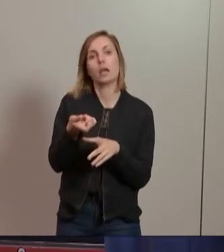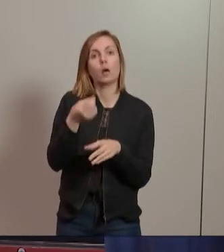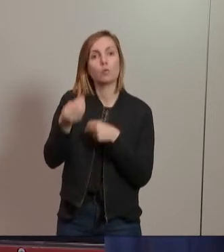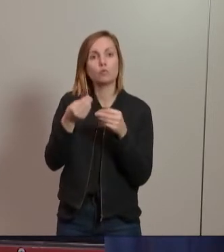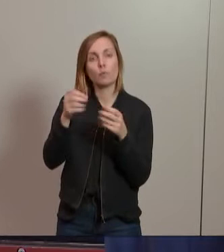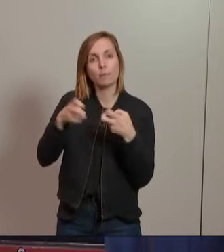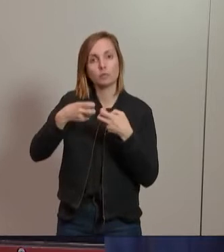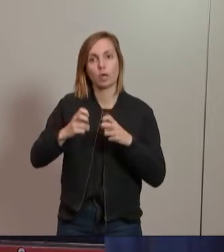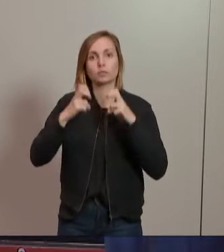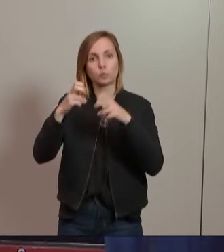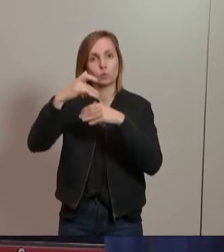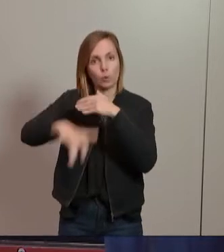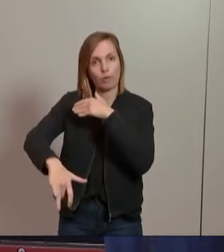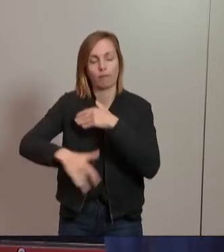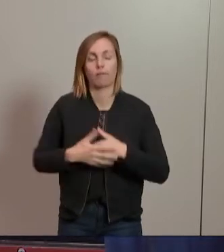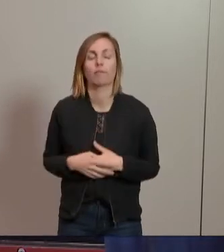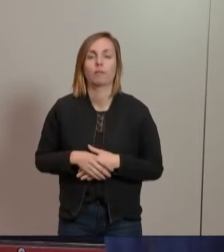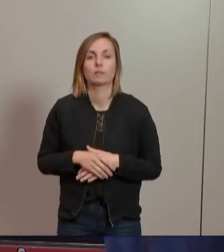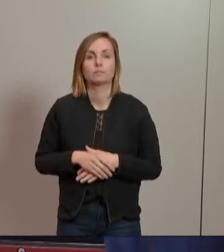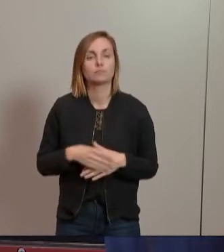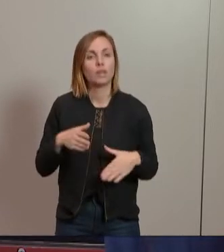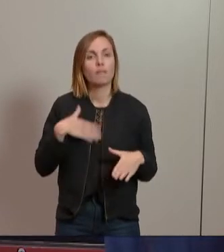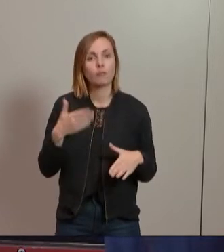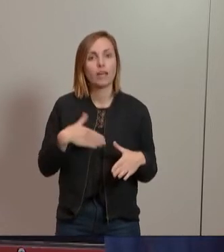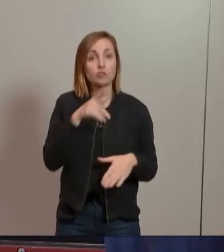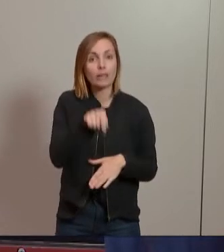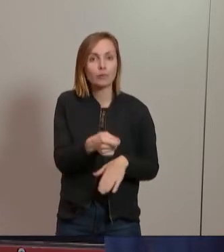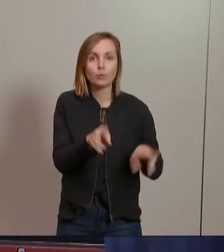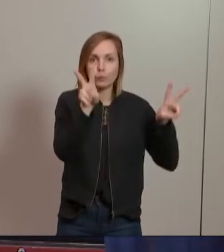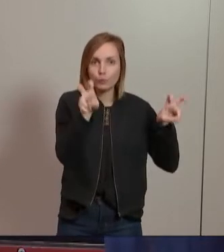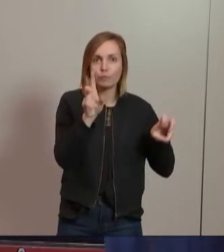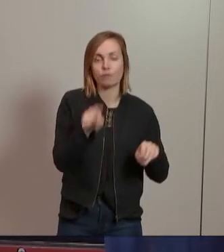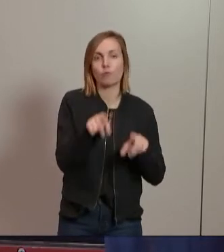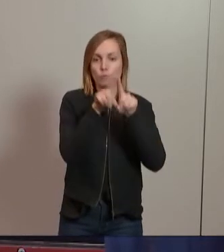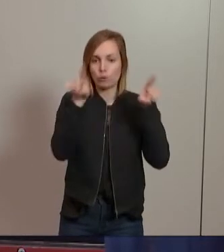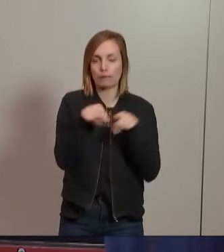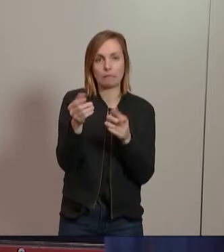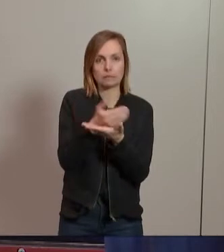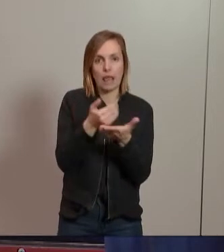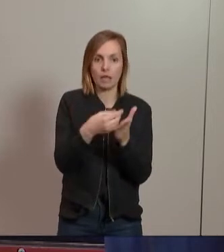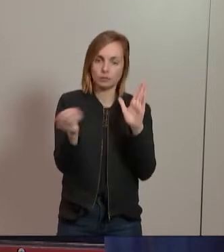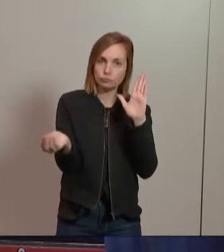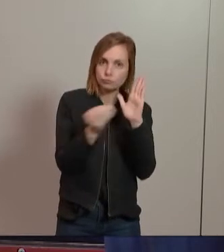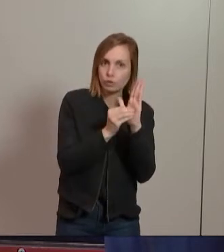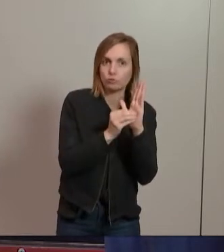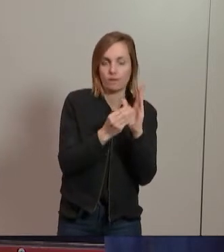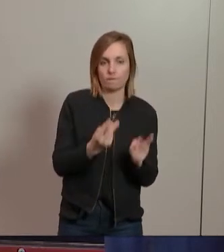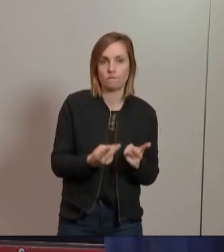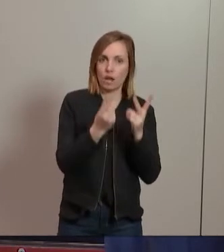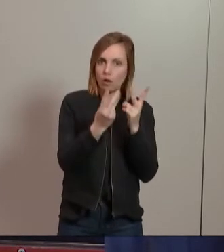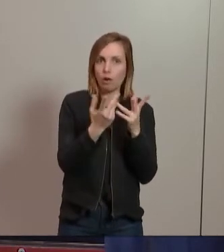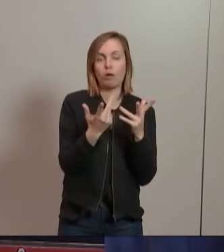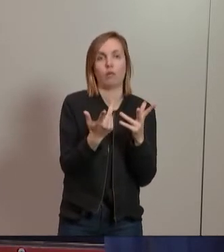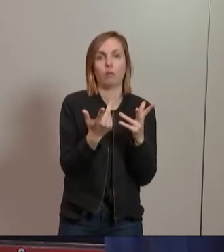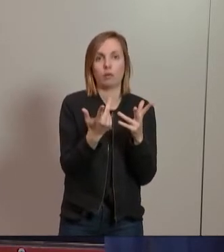de redressement. Les avantages en nature doivent donc figurer sur le bulletin de paie. Leur valeur doit être réintroduite